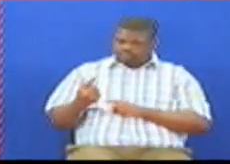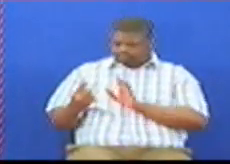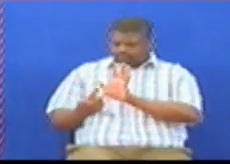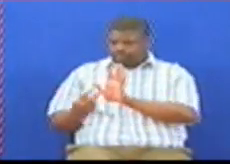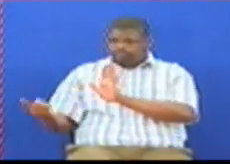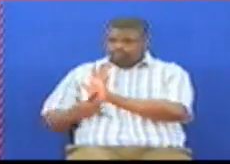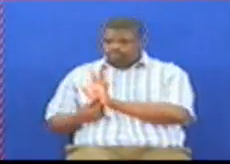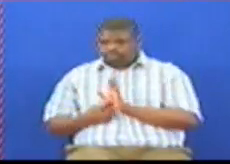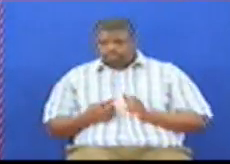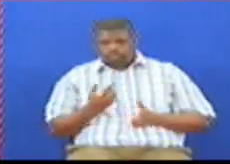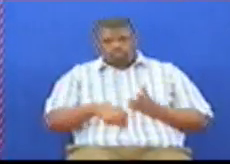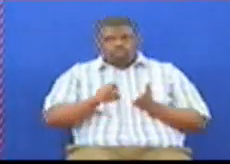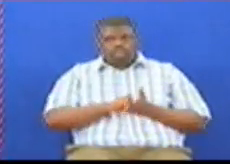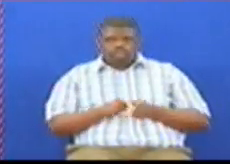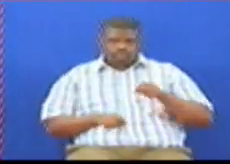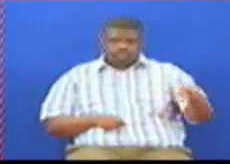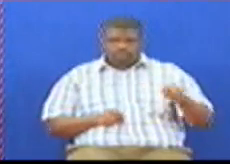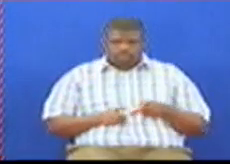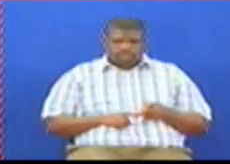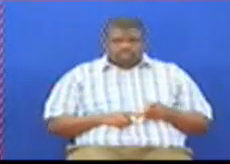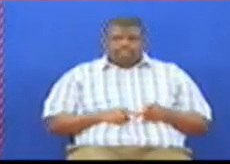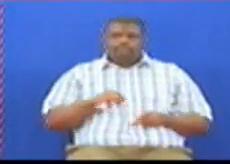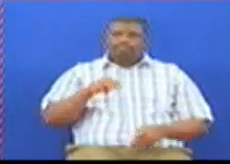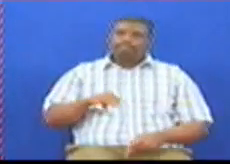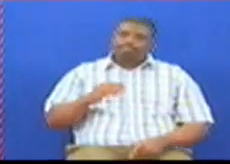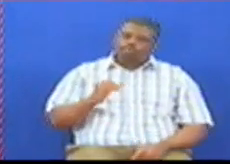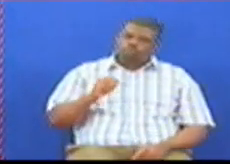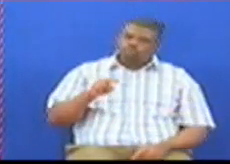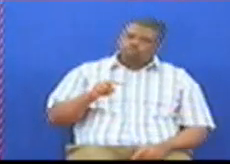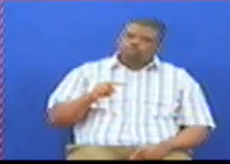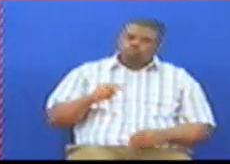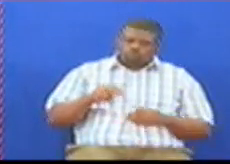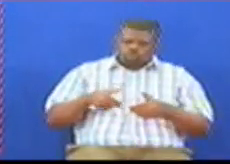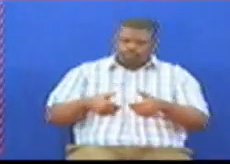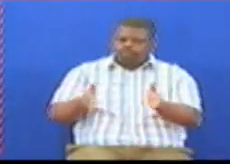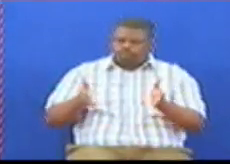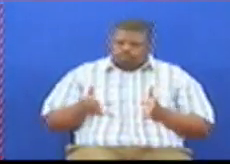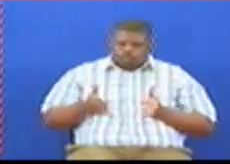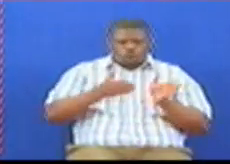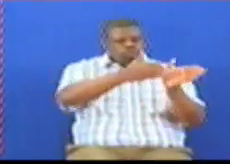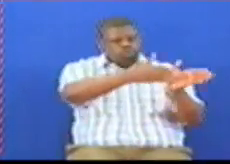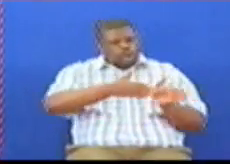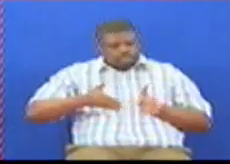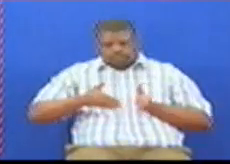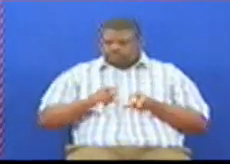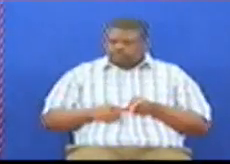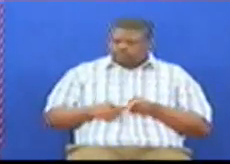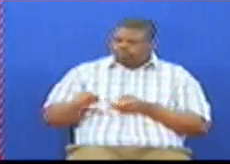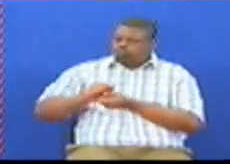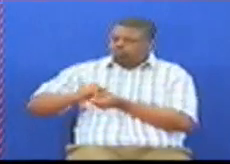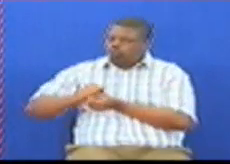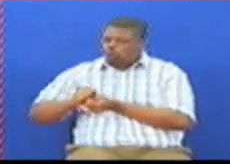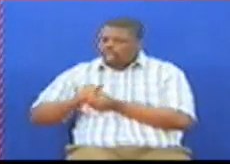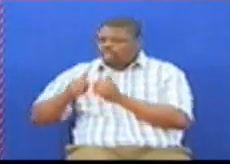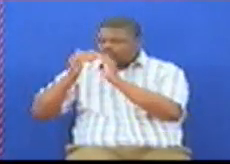Waziri, tuongezee pale jengo la mochwari, tuongezee jengo la mama na watoto, jengo la kufulia. Hospitali yetu ya